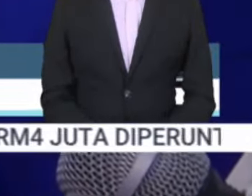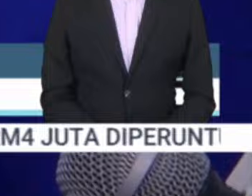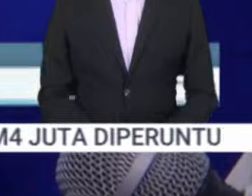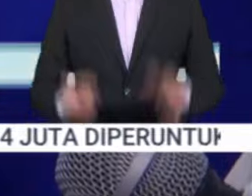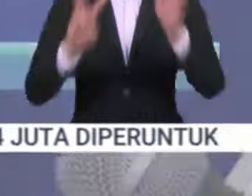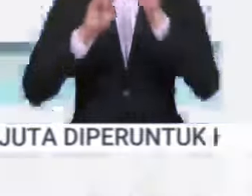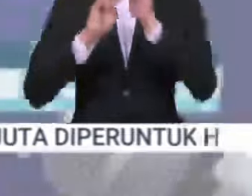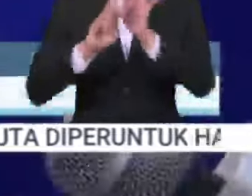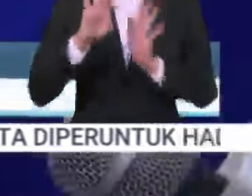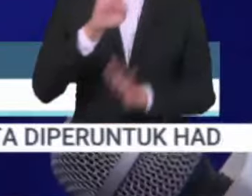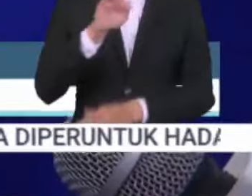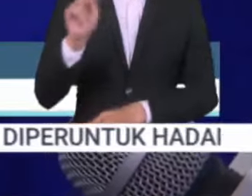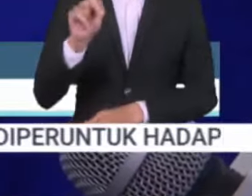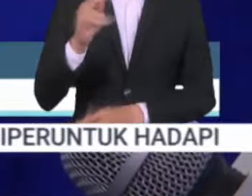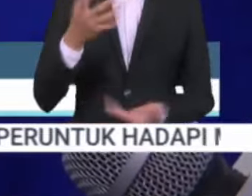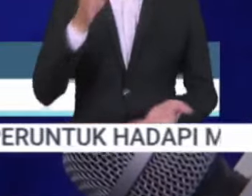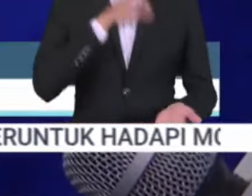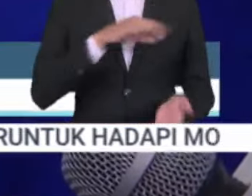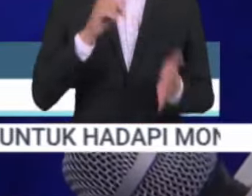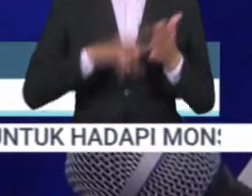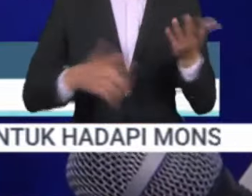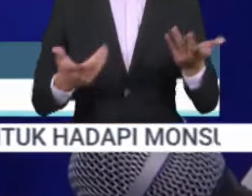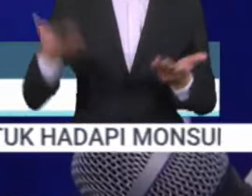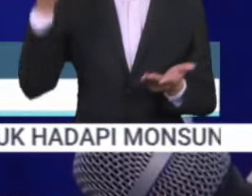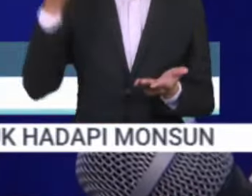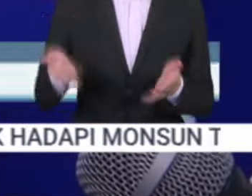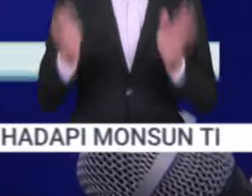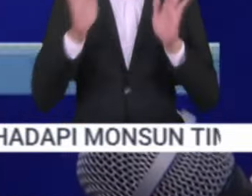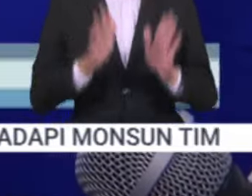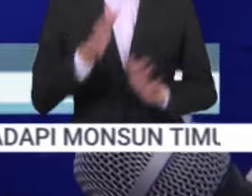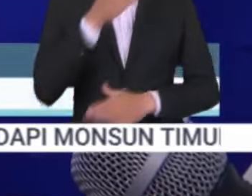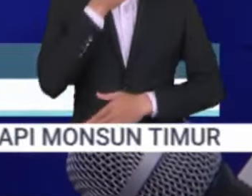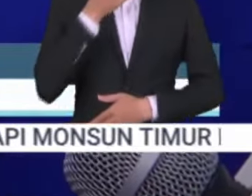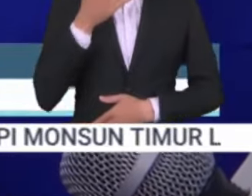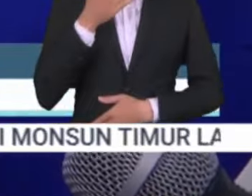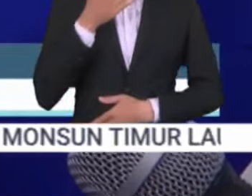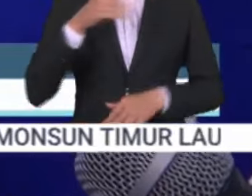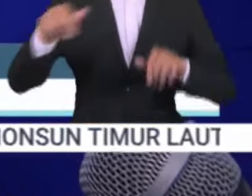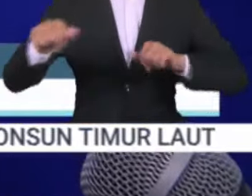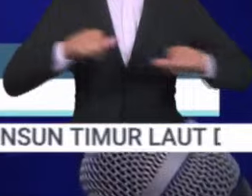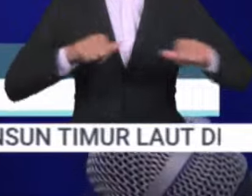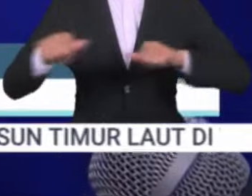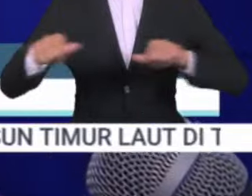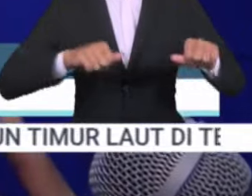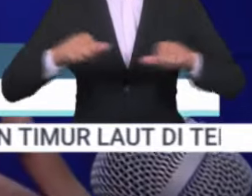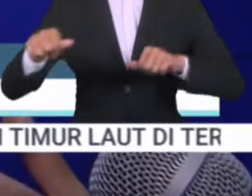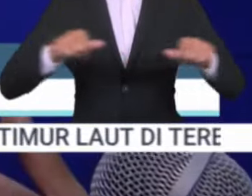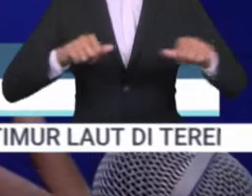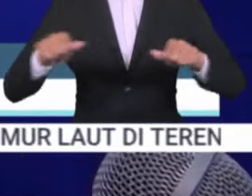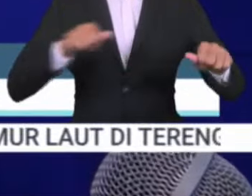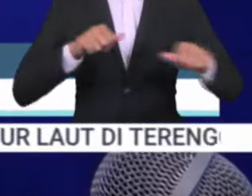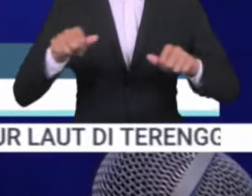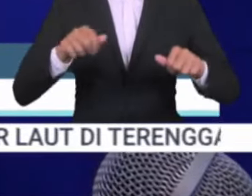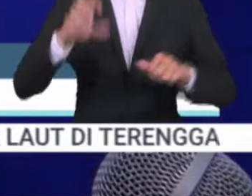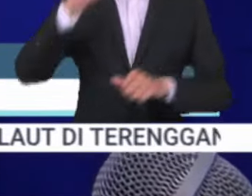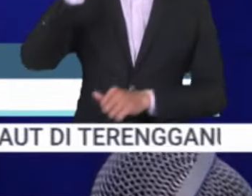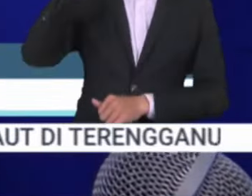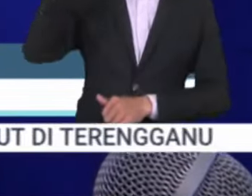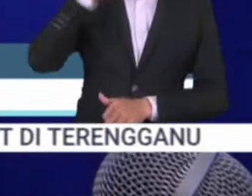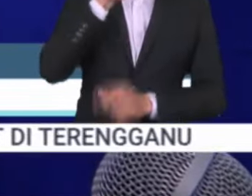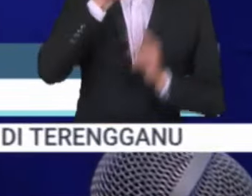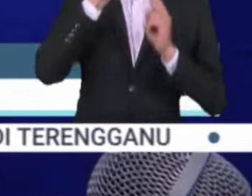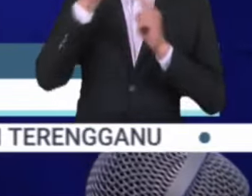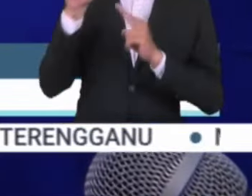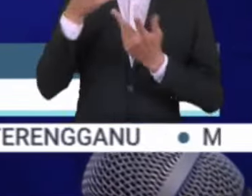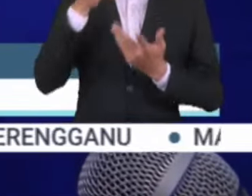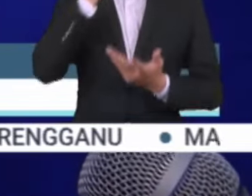Calon Barisan Nasional, kelebihannya adalah dia seorang pemuda. Dia seorang yang aktif. Dari sikap dia pun,